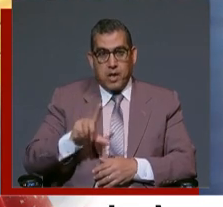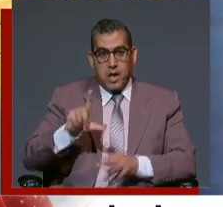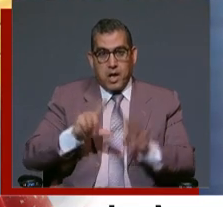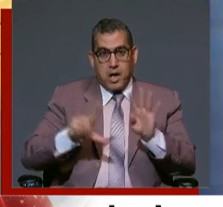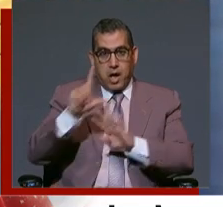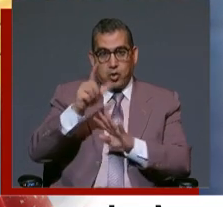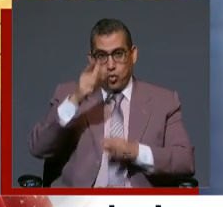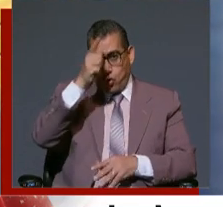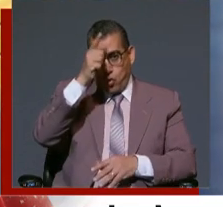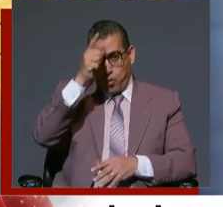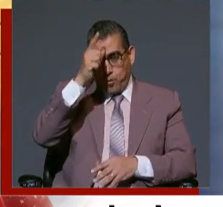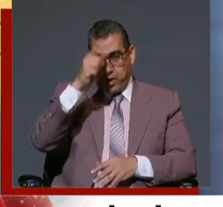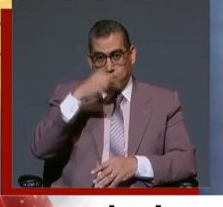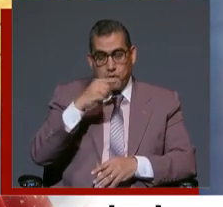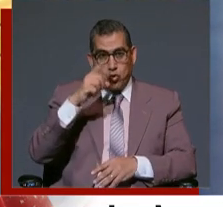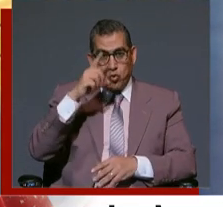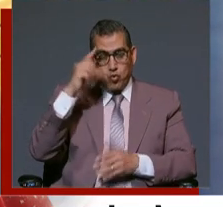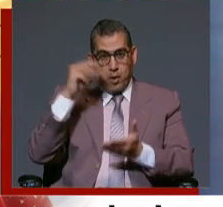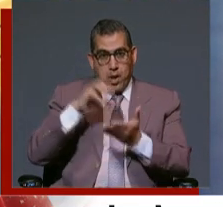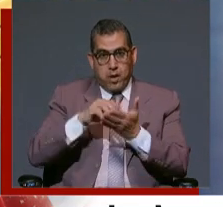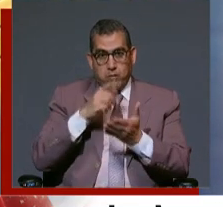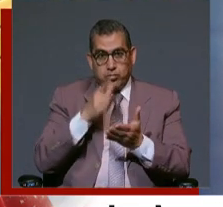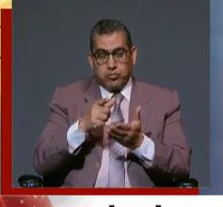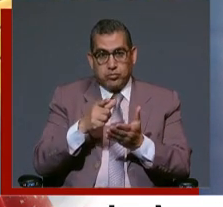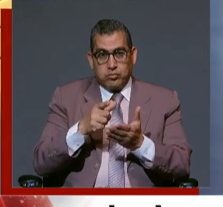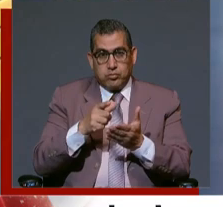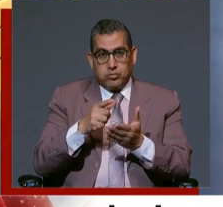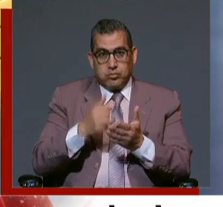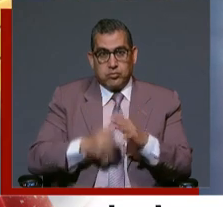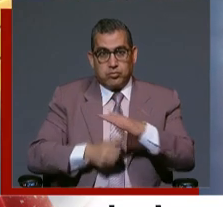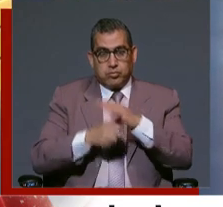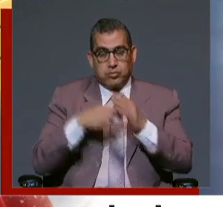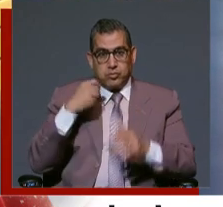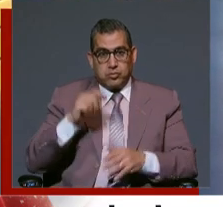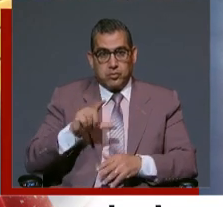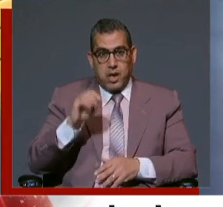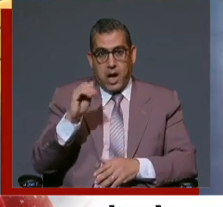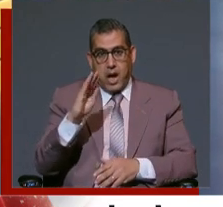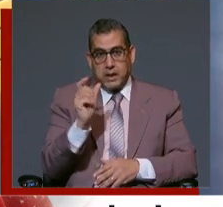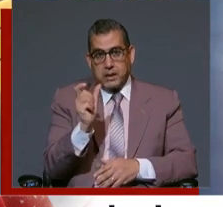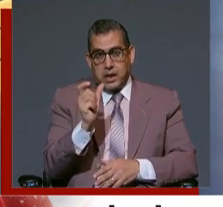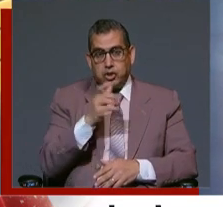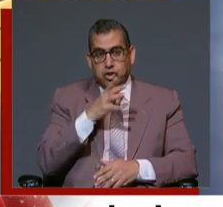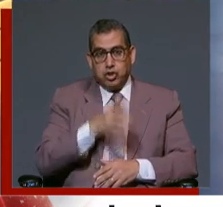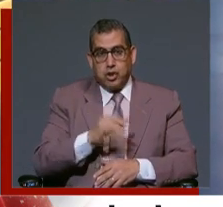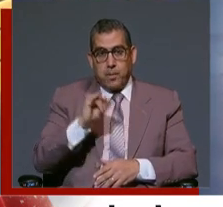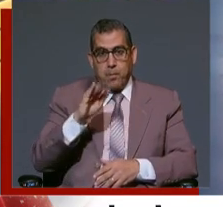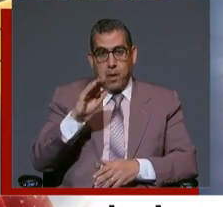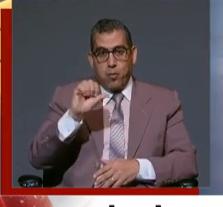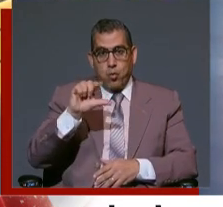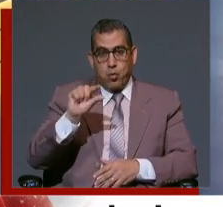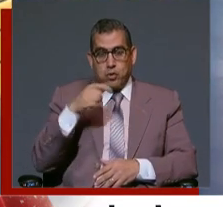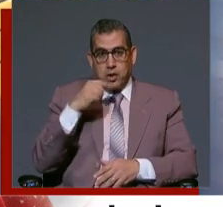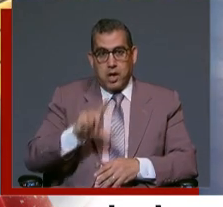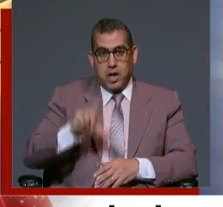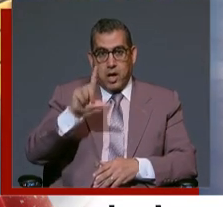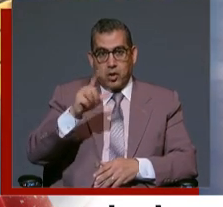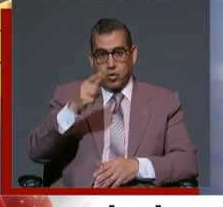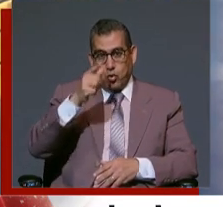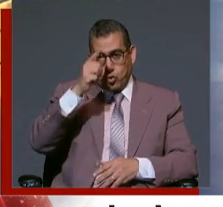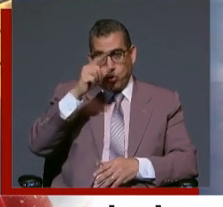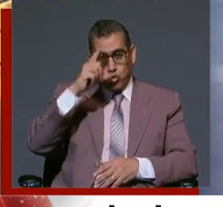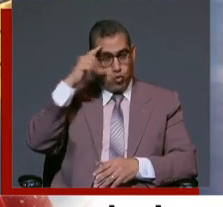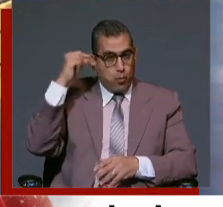جمهورية الصومال الفيدرالية، لفخامة السيد حسن شيخ محمود رئيس جمهورية